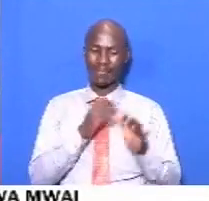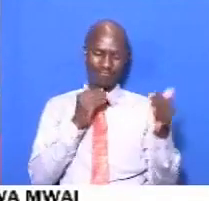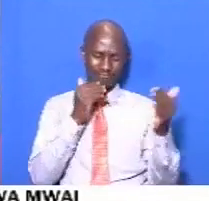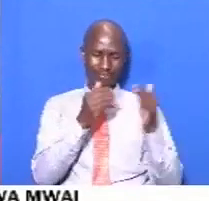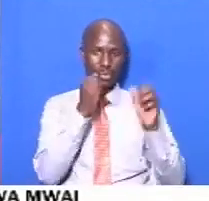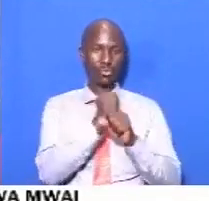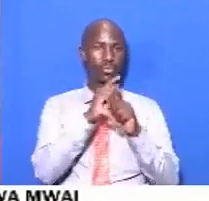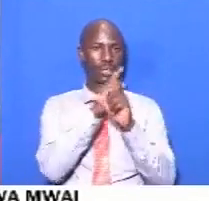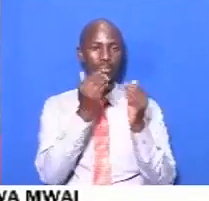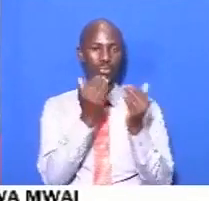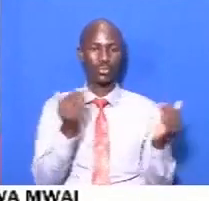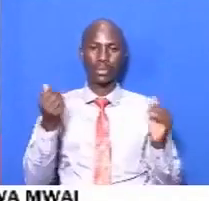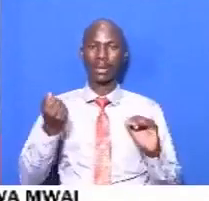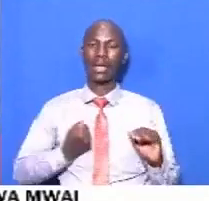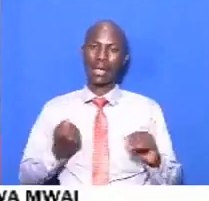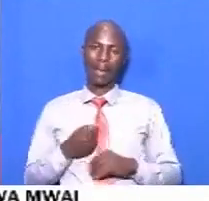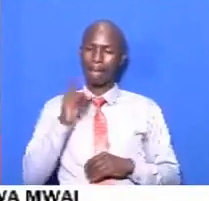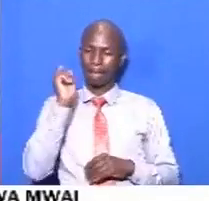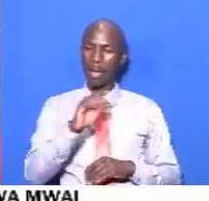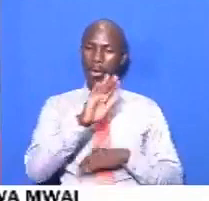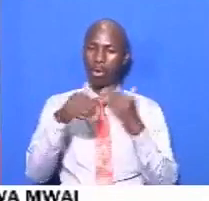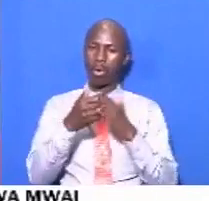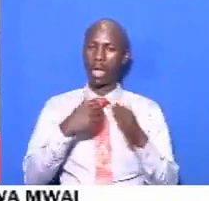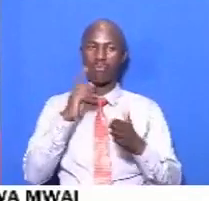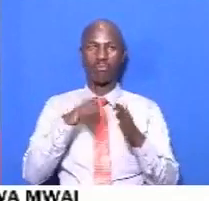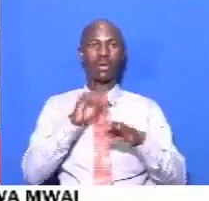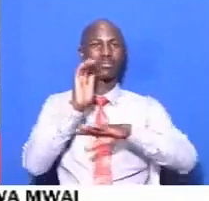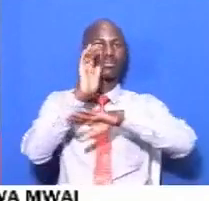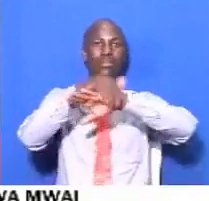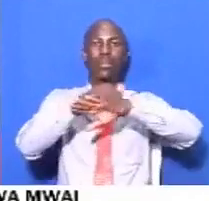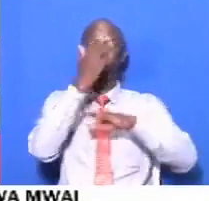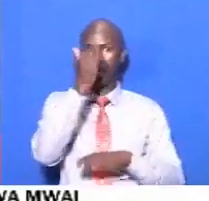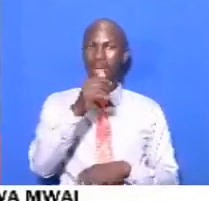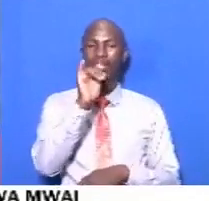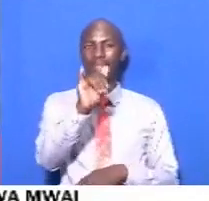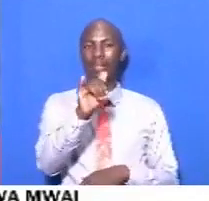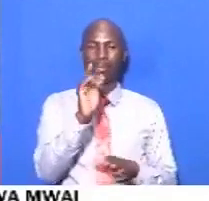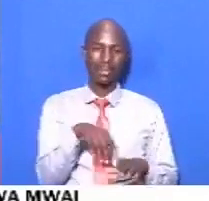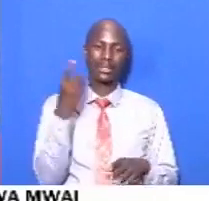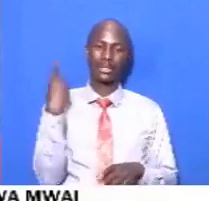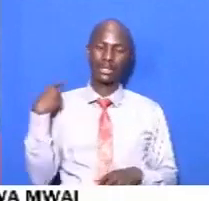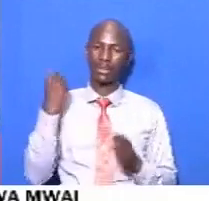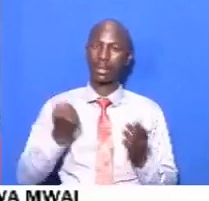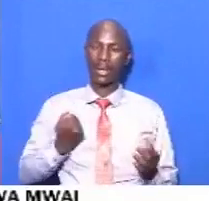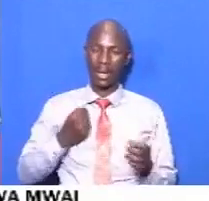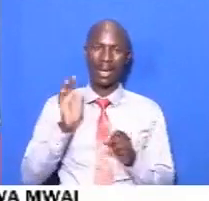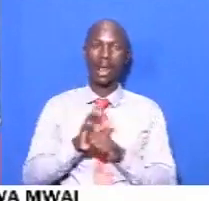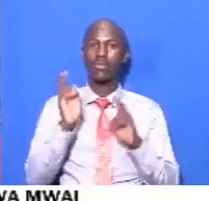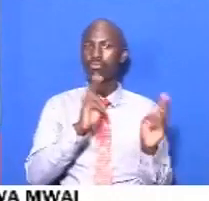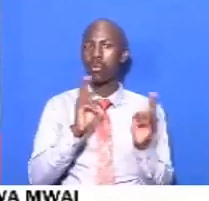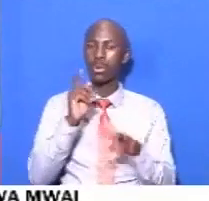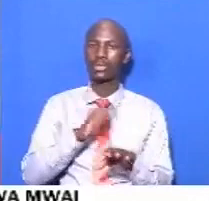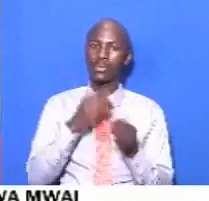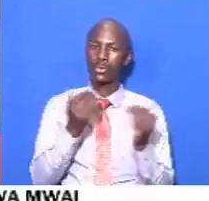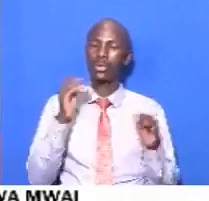nono tu atana tutu tu toilet tu akisha tu na tutu na sanitary towels nondo ni situe kendo ketumbo atu ile tu kedhia kawaida onela sana sia